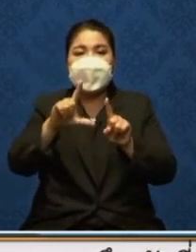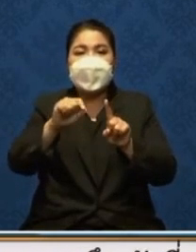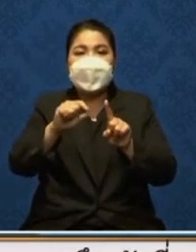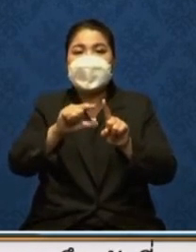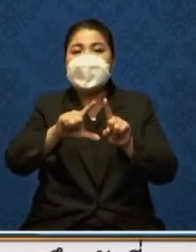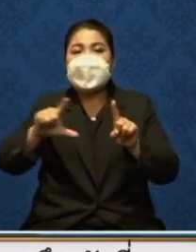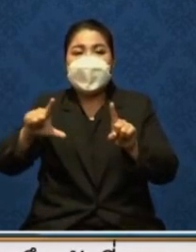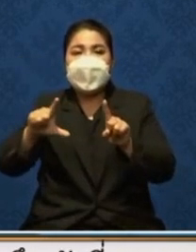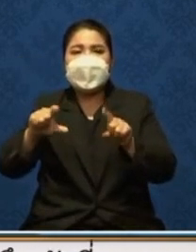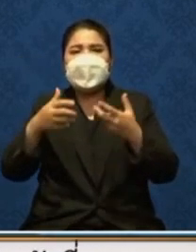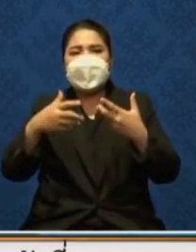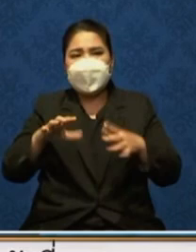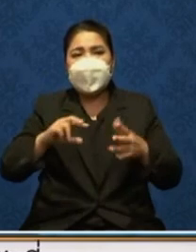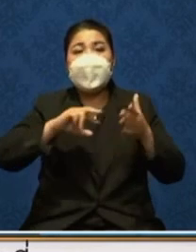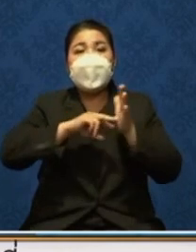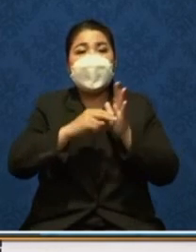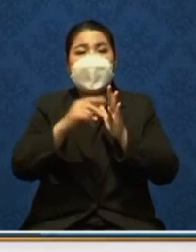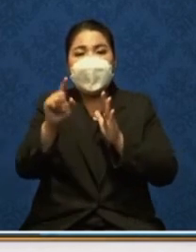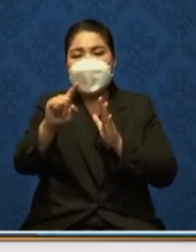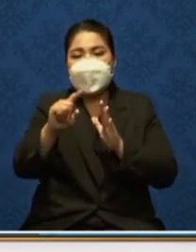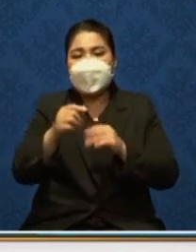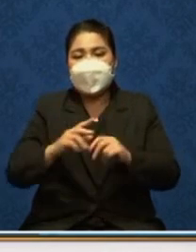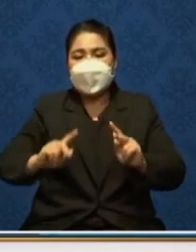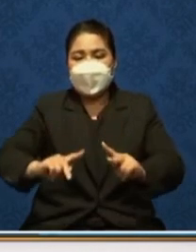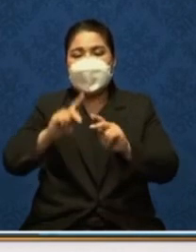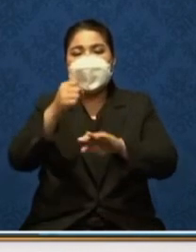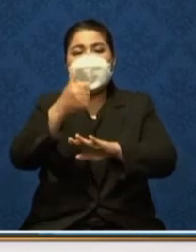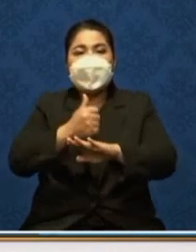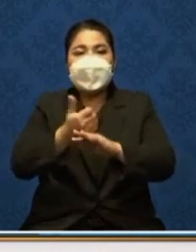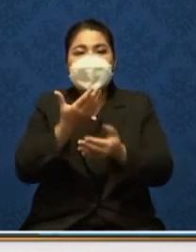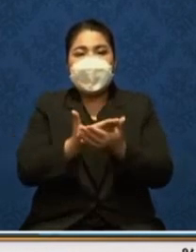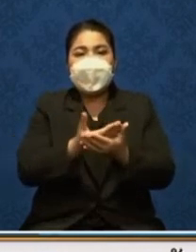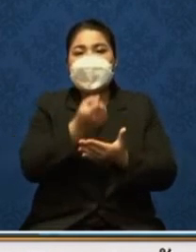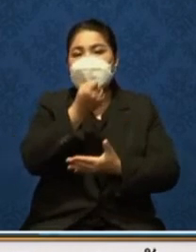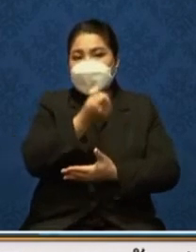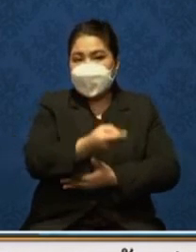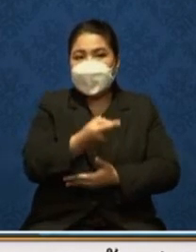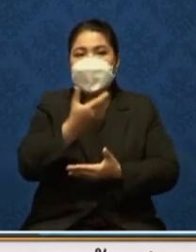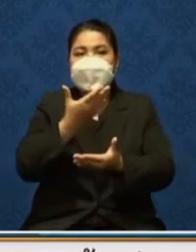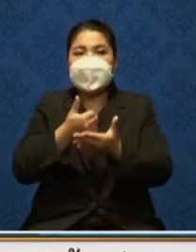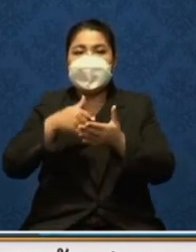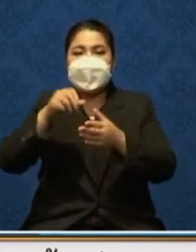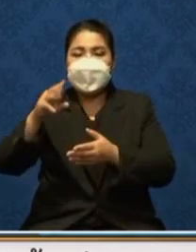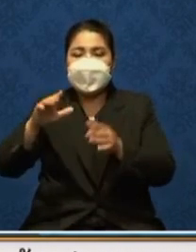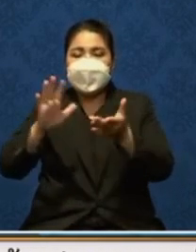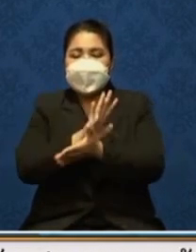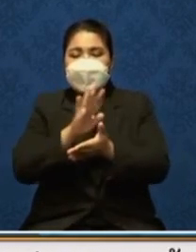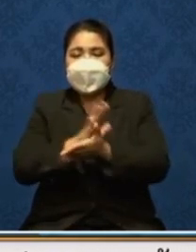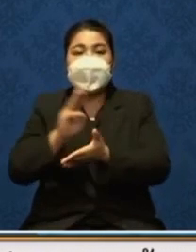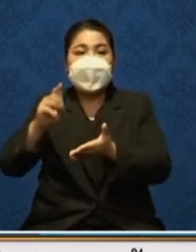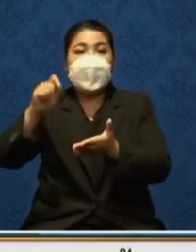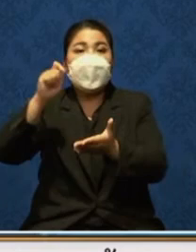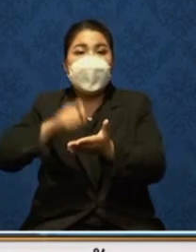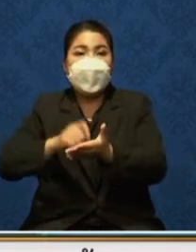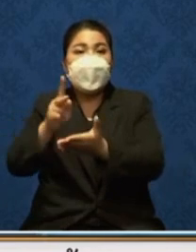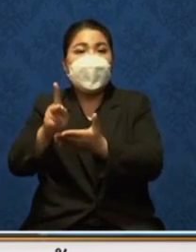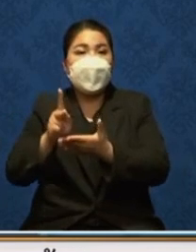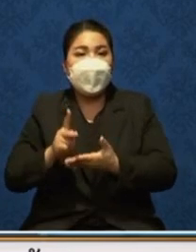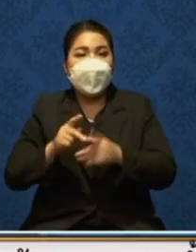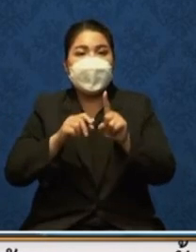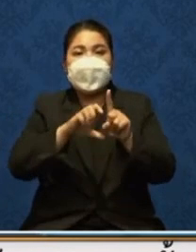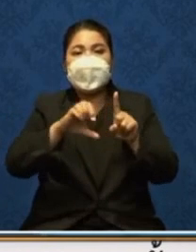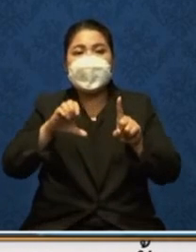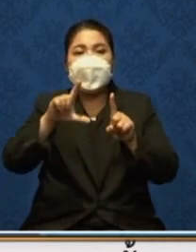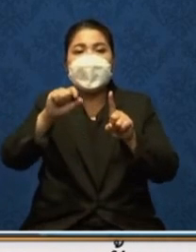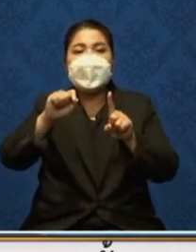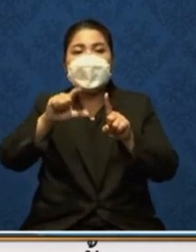ลว่าท่านรฐมันตรีจะต้องได้เงินสดเงินโอนหรอสัญญากกเงินจากใน A อย่างไรอย่หนึ่ครั120 ลานบทในว